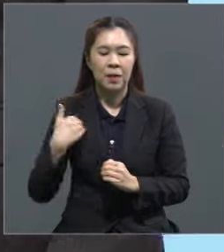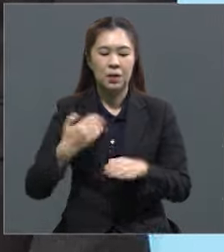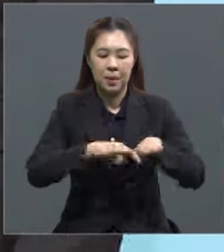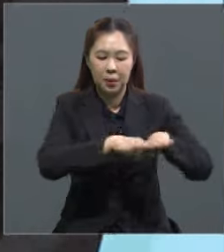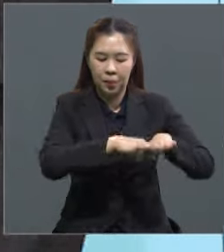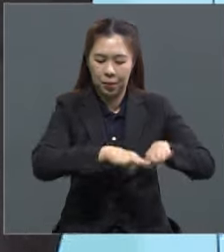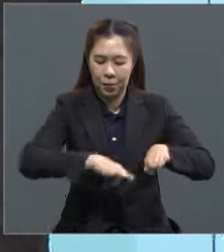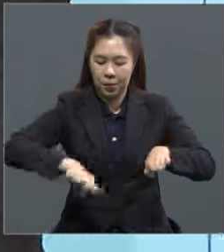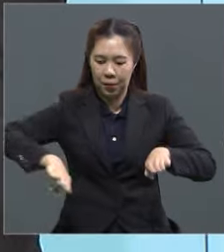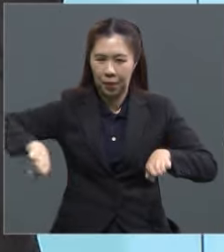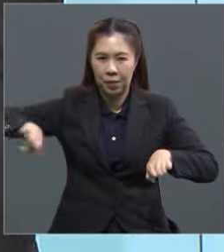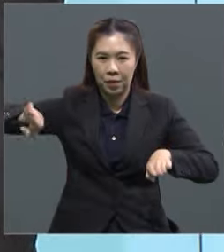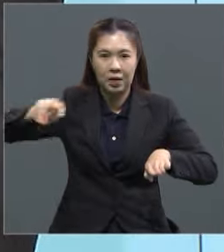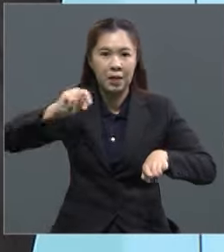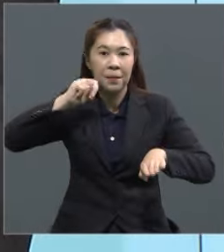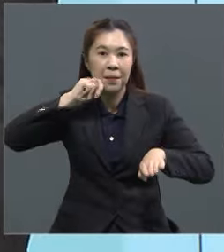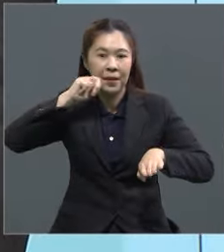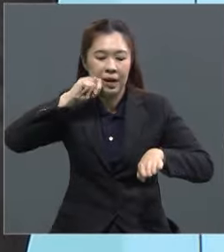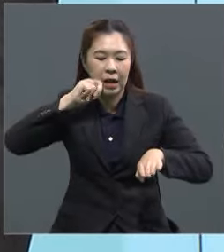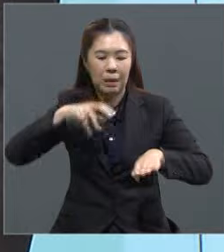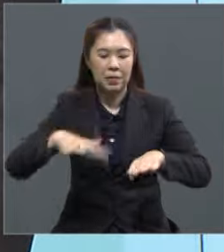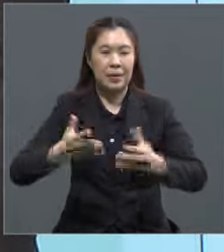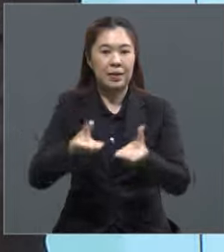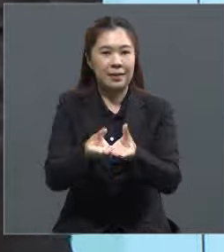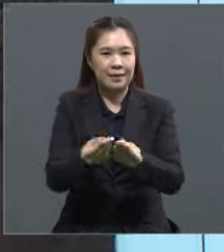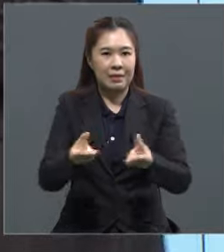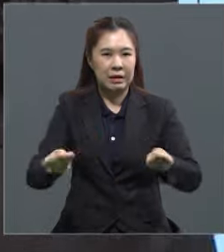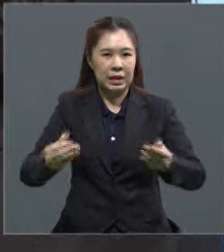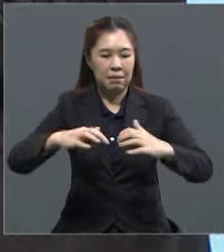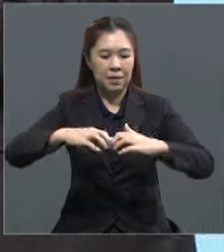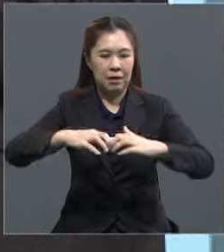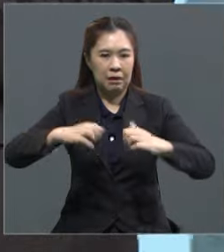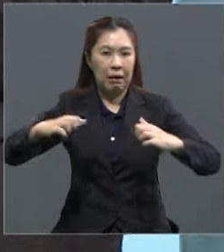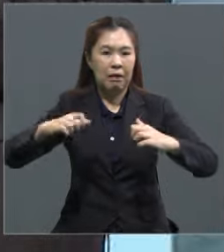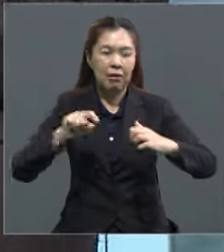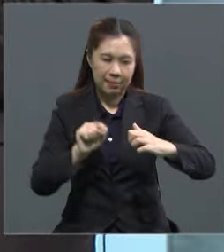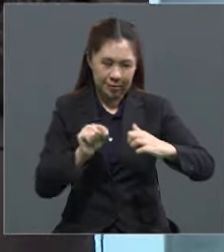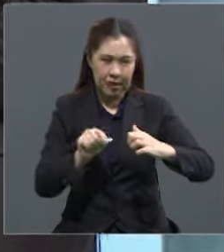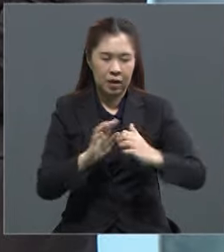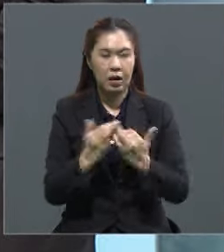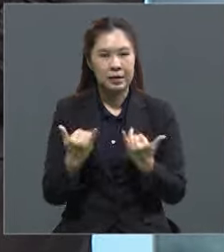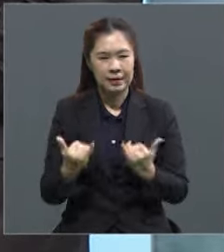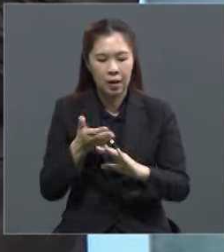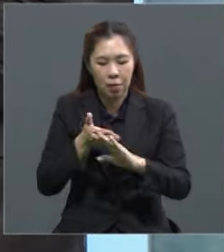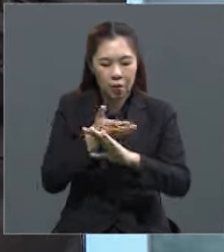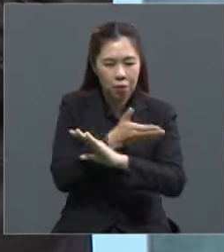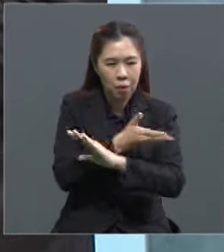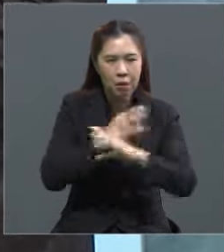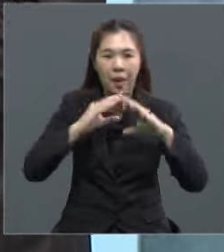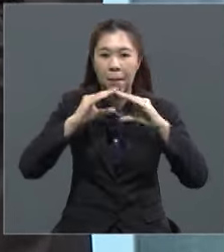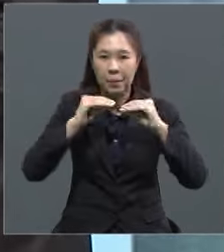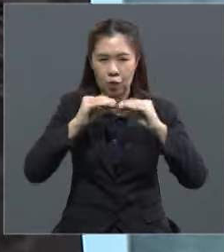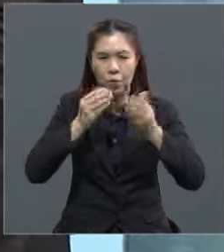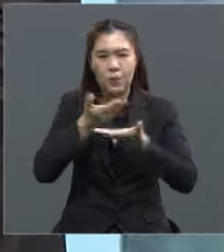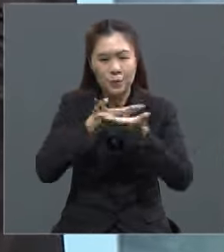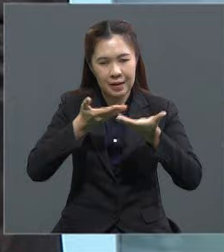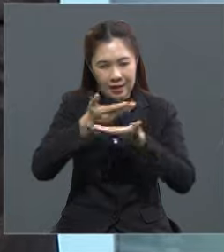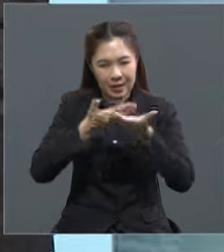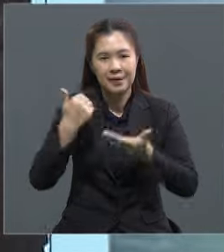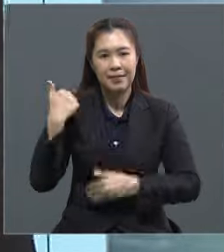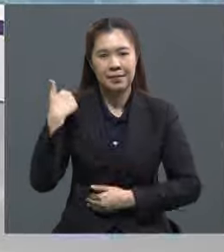นะครับที่มีอ่าคันดินชำรุดตรงนี้เนี่ยแต่อย่างไรก็ตามนะครับเรามีการประชุมก่อนหน้านี้นะครับว่าว่า